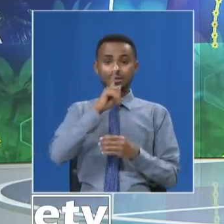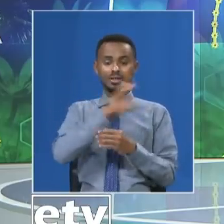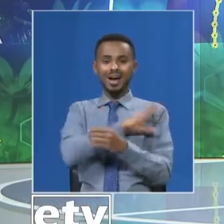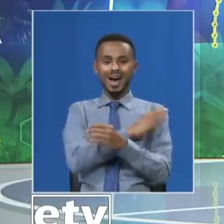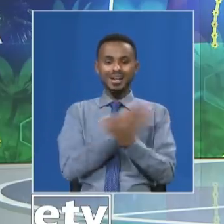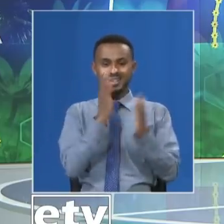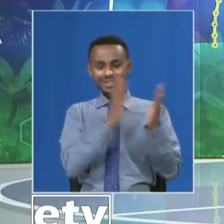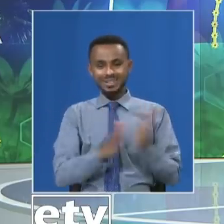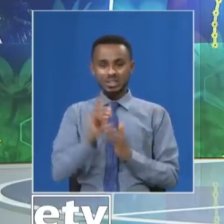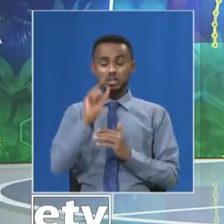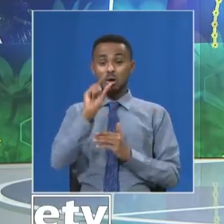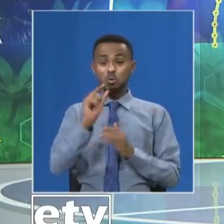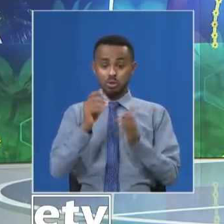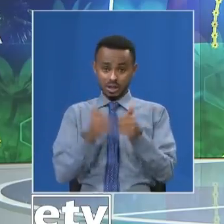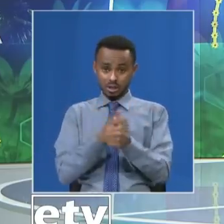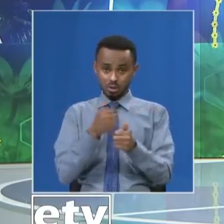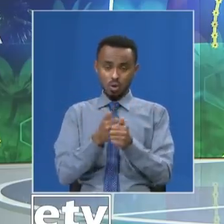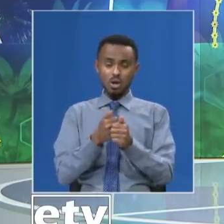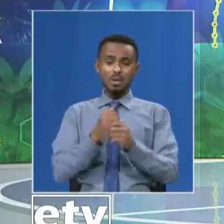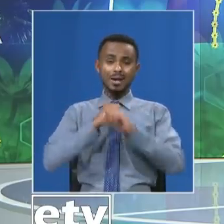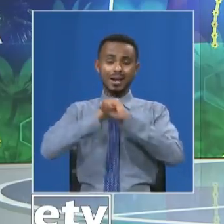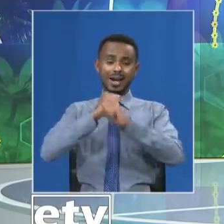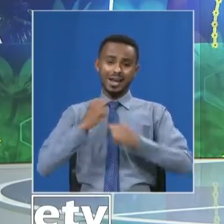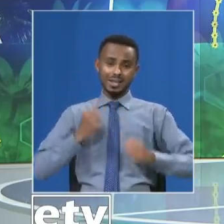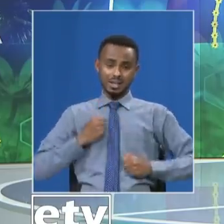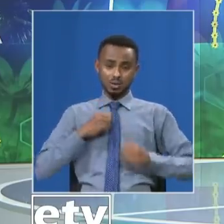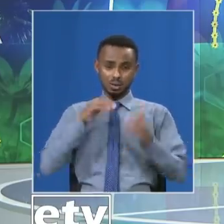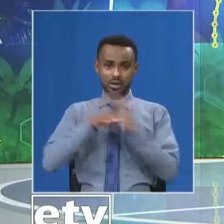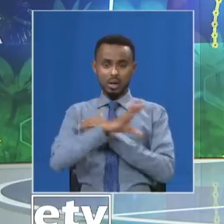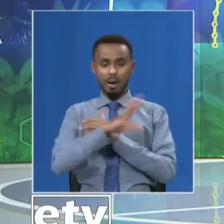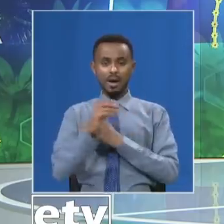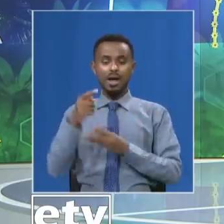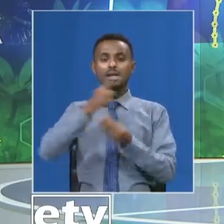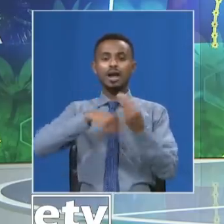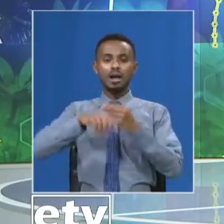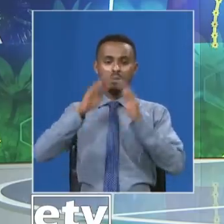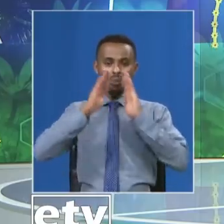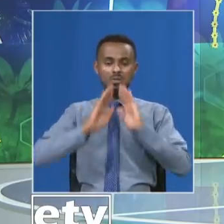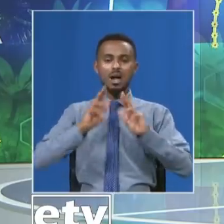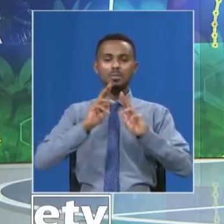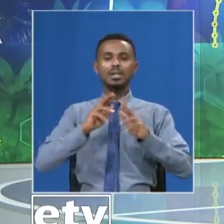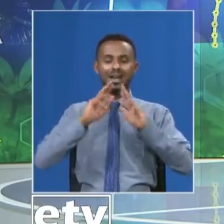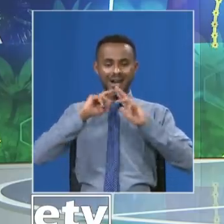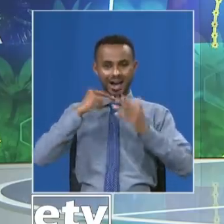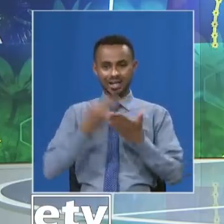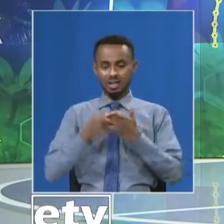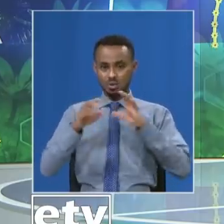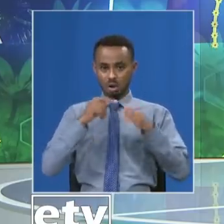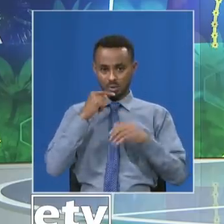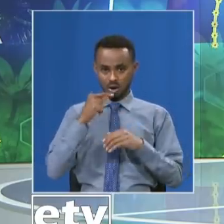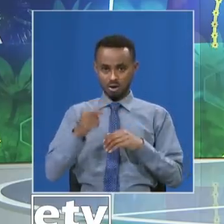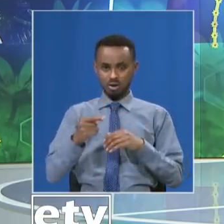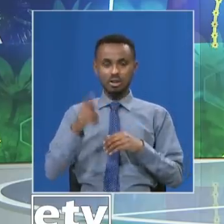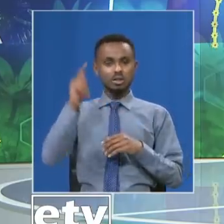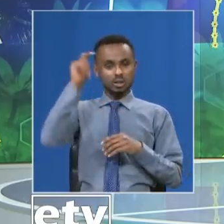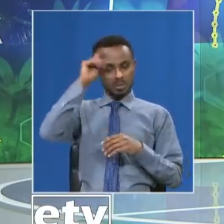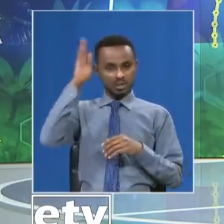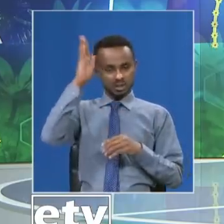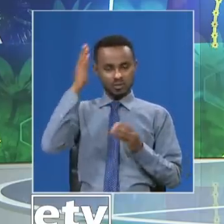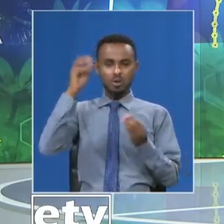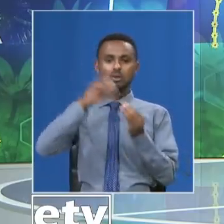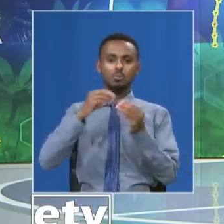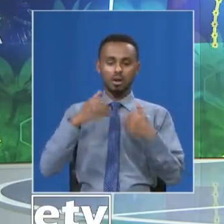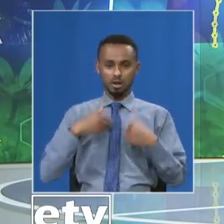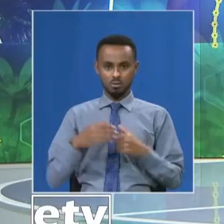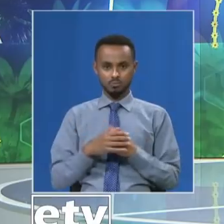ኃይል ዝግጅት ማነሱን ተከትሎ የመከላከያ ሰራዊት እንዲገባና የአካባቢው ሰላም እንዲረጋገጥ ተደርጓል ብለዋል። ተመስገን ሽፈራው